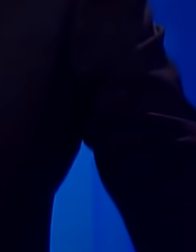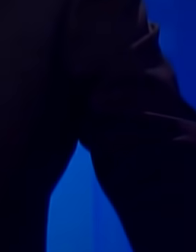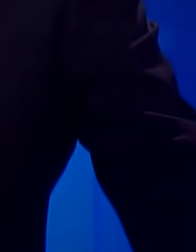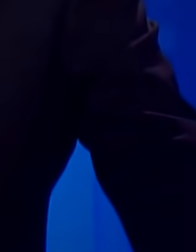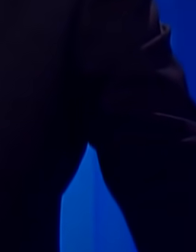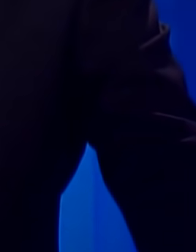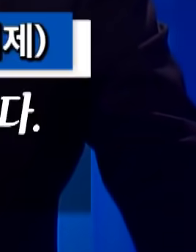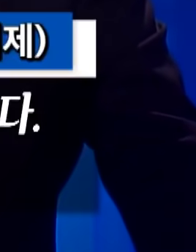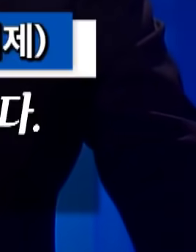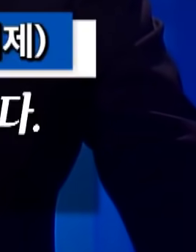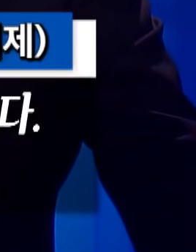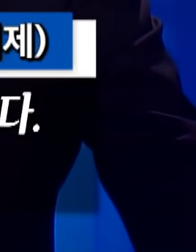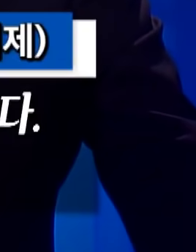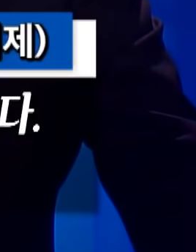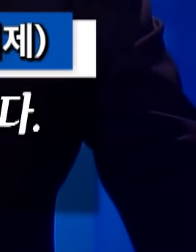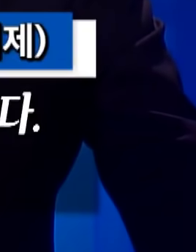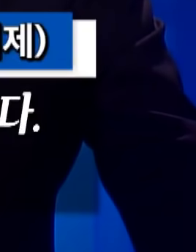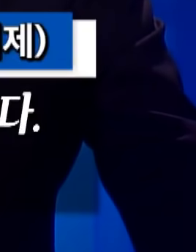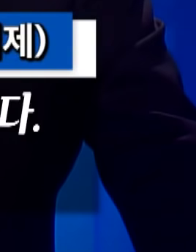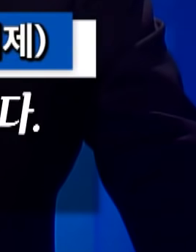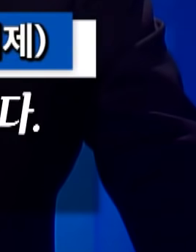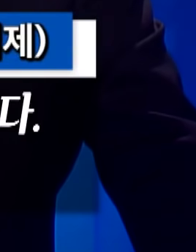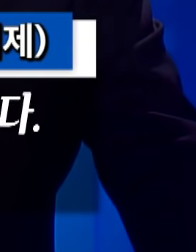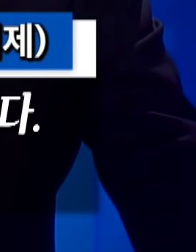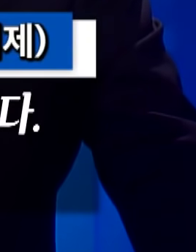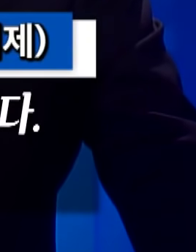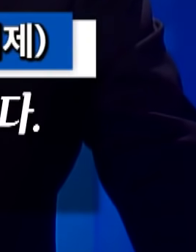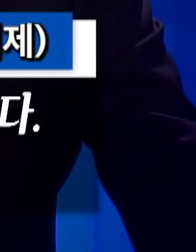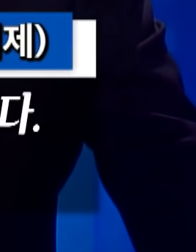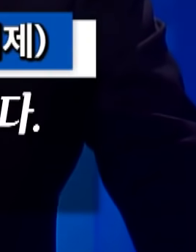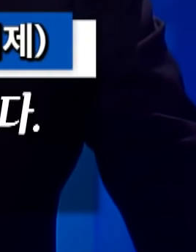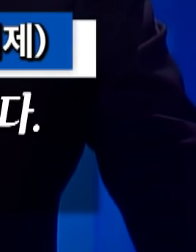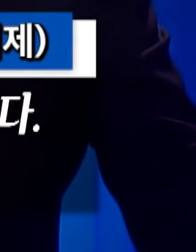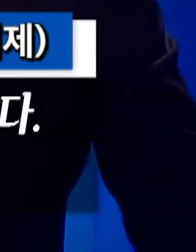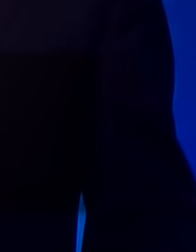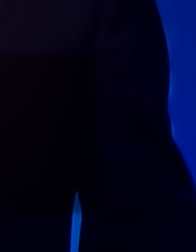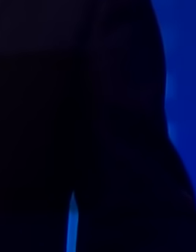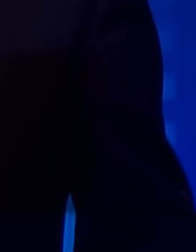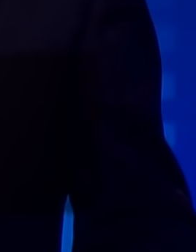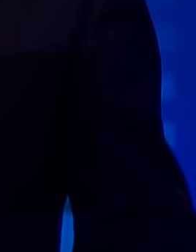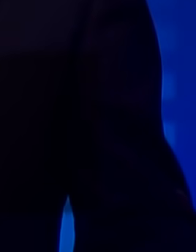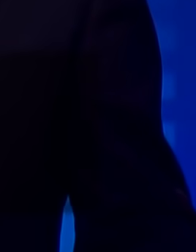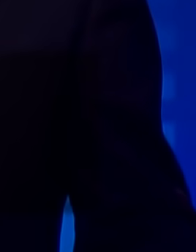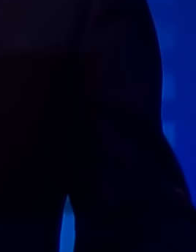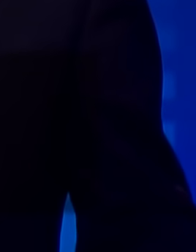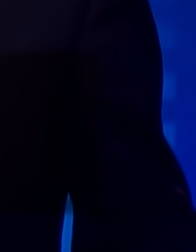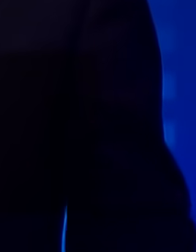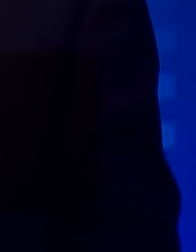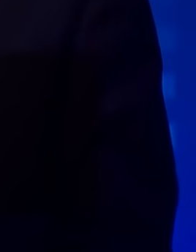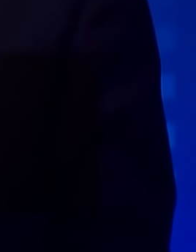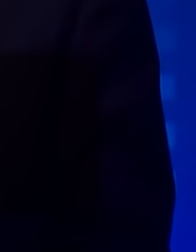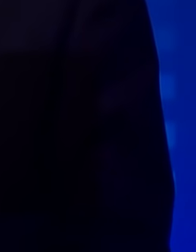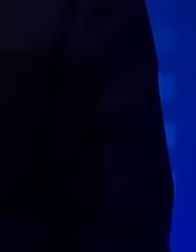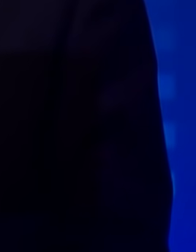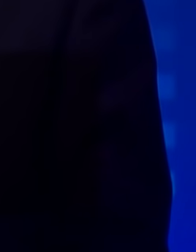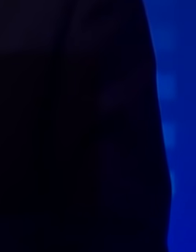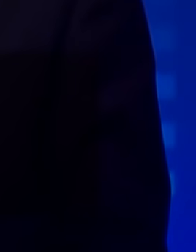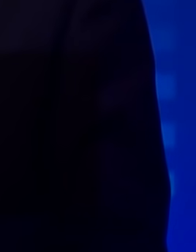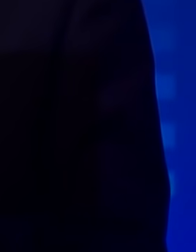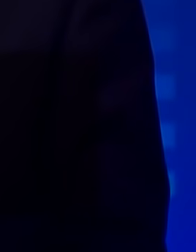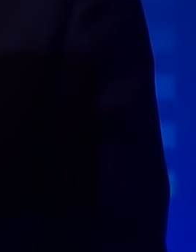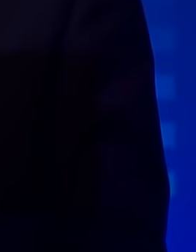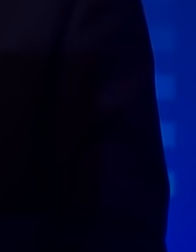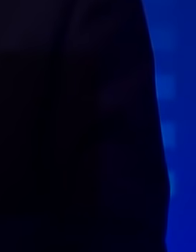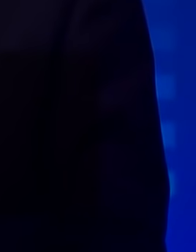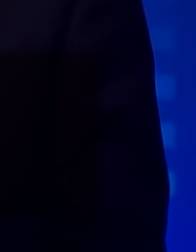못하나요? 합동수사본부 구성안에 대한 찬반을 여쭙습니다. 저는 합동수사본부를 하든지 뭘 하든지 최대한